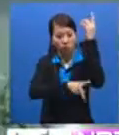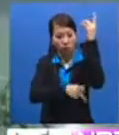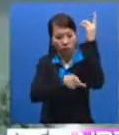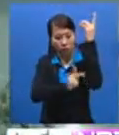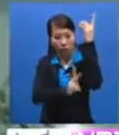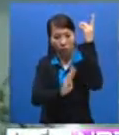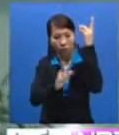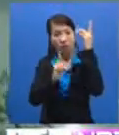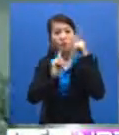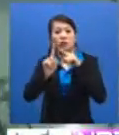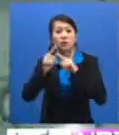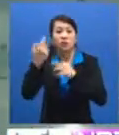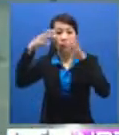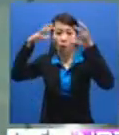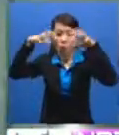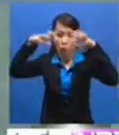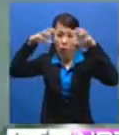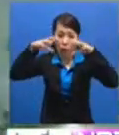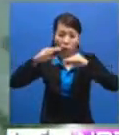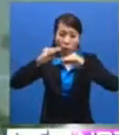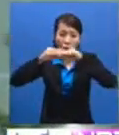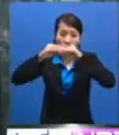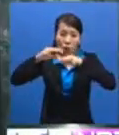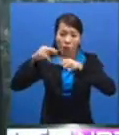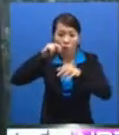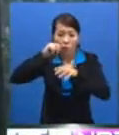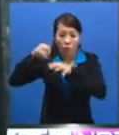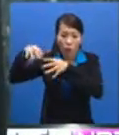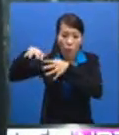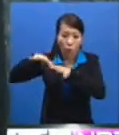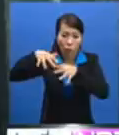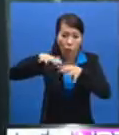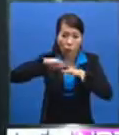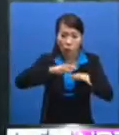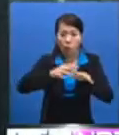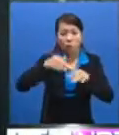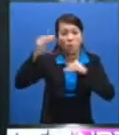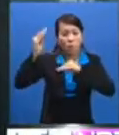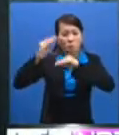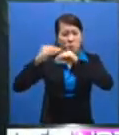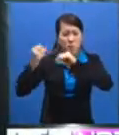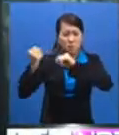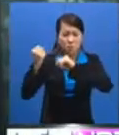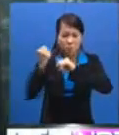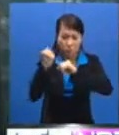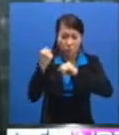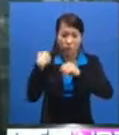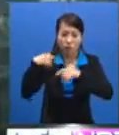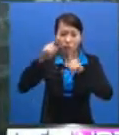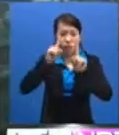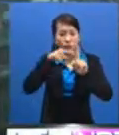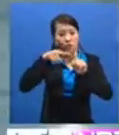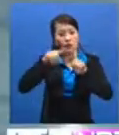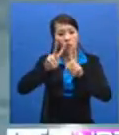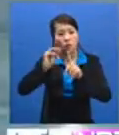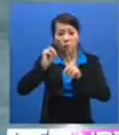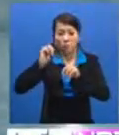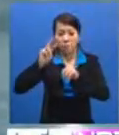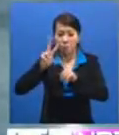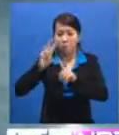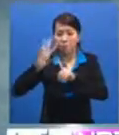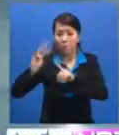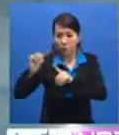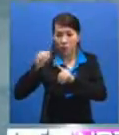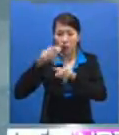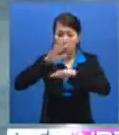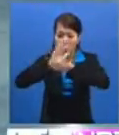กระบี่อิธิพรณนี้ยังจะสงผลให้คลอนลมในอ่าวไยมีกำลงแงขึนด้วยโดยจะมคลนสง 2-3 เมตรจึงขอให้ประช